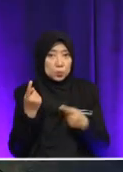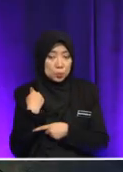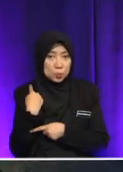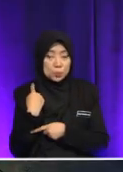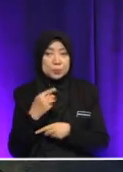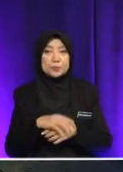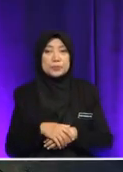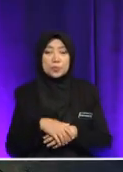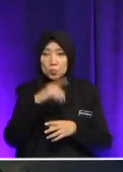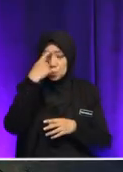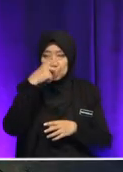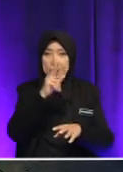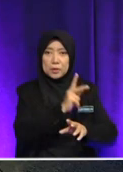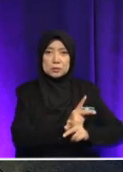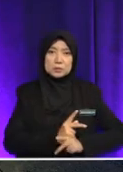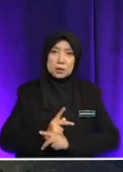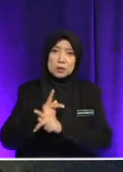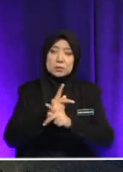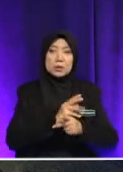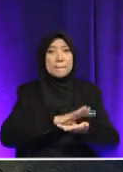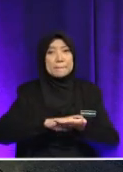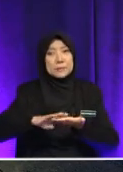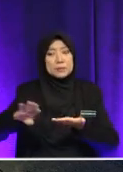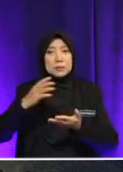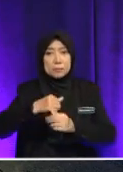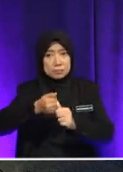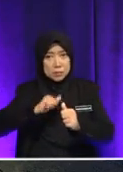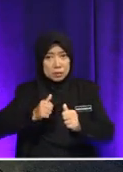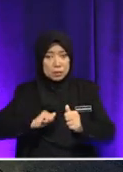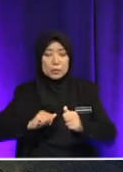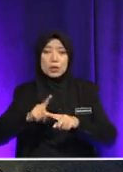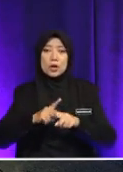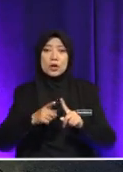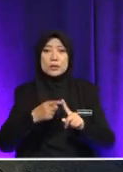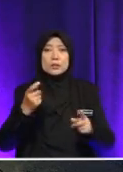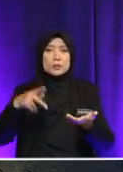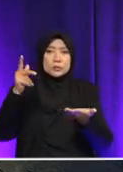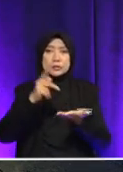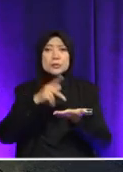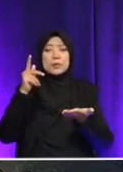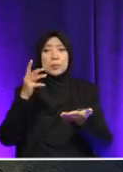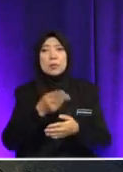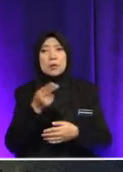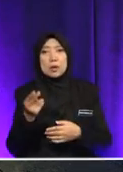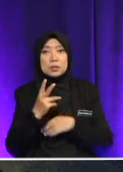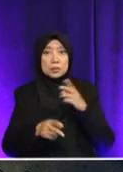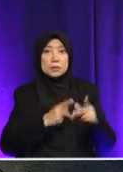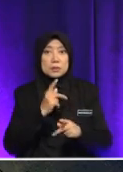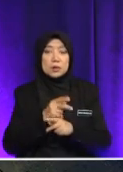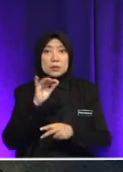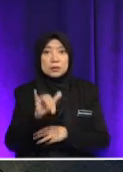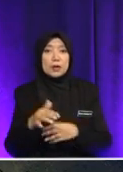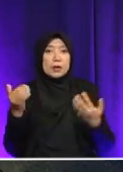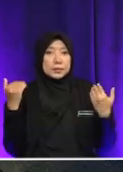untuk menjaga kebersihan dan juga menghilangkan daripada terkena Oke bahan-bahan kimia yang ada lah oke